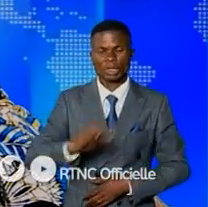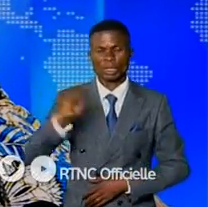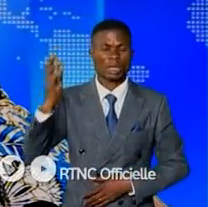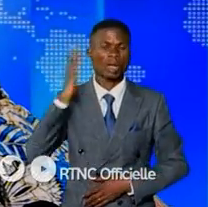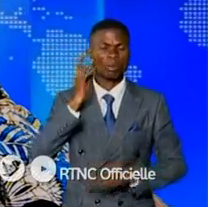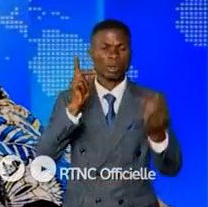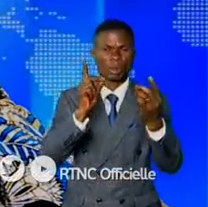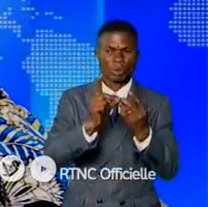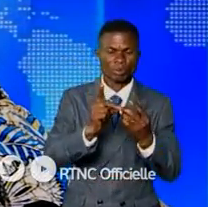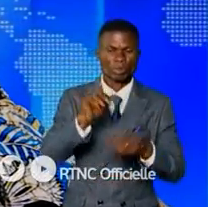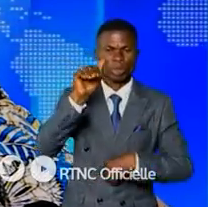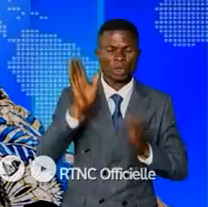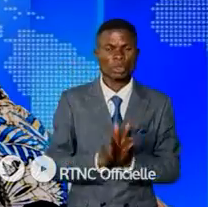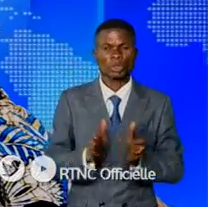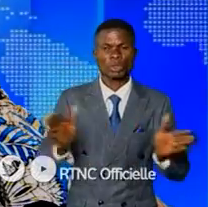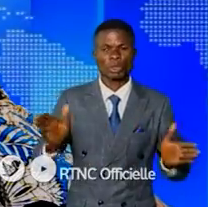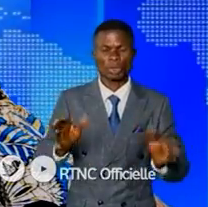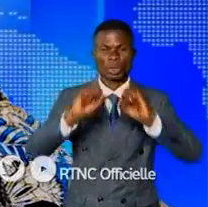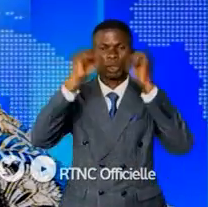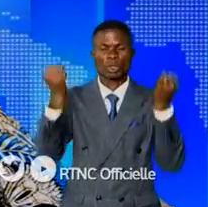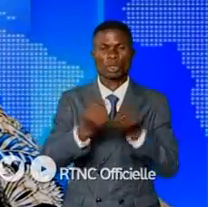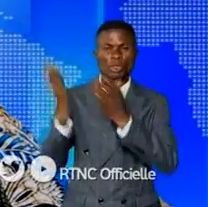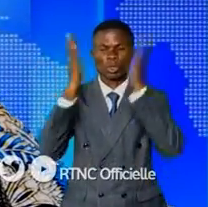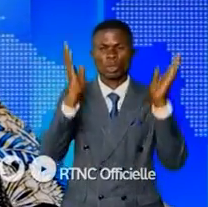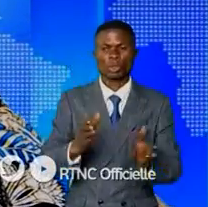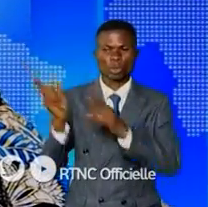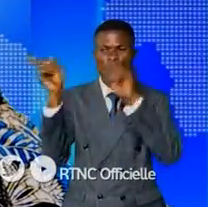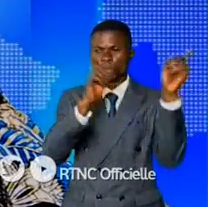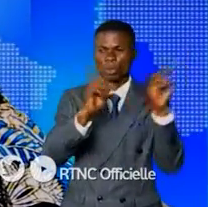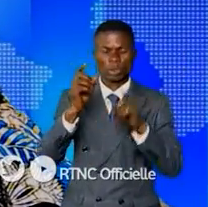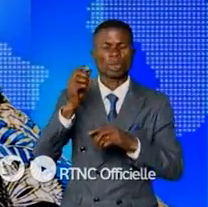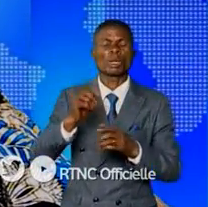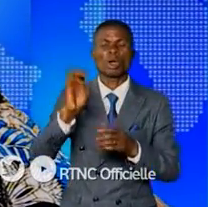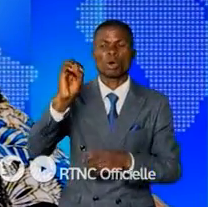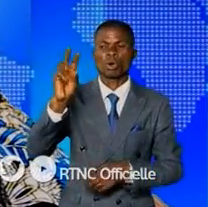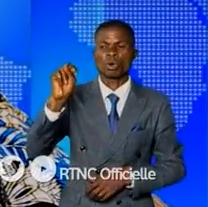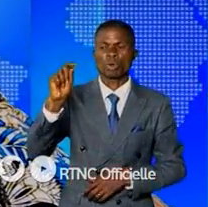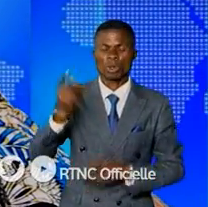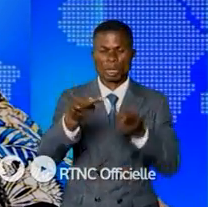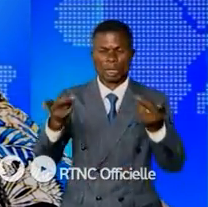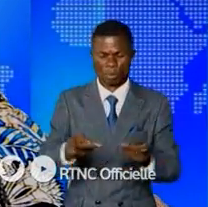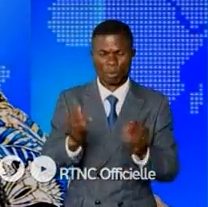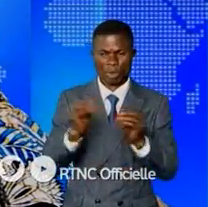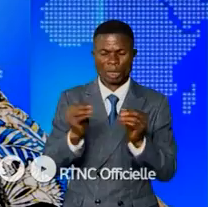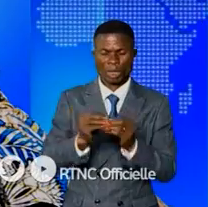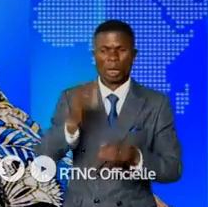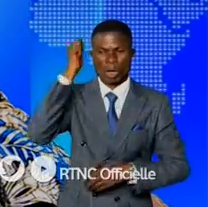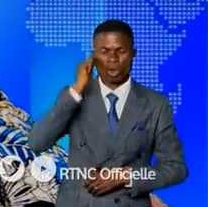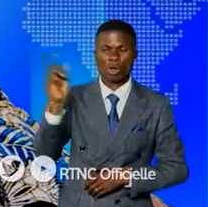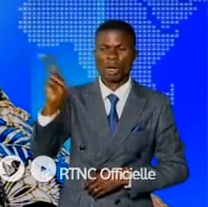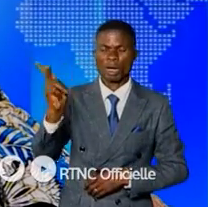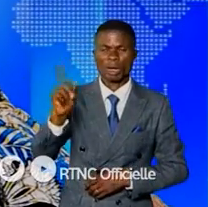a rencontré le directeur général de la Société commerciale de transport et des ports qui lui a cédé un espace au cercle Onatra